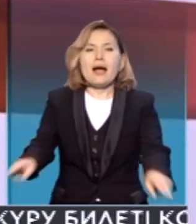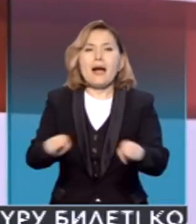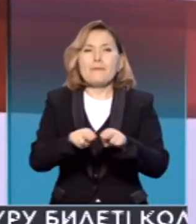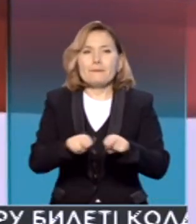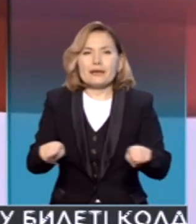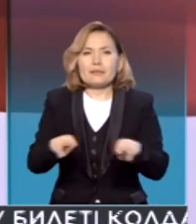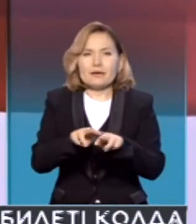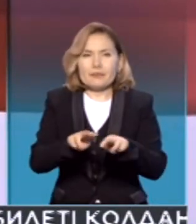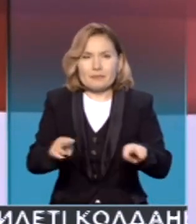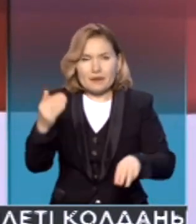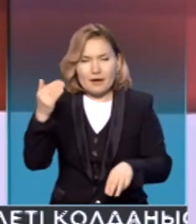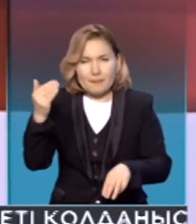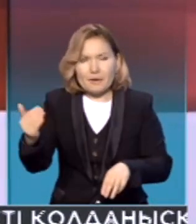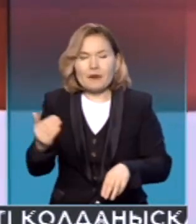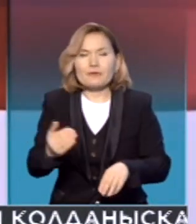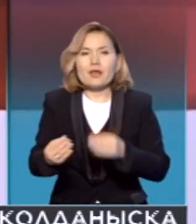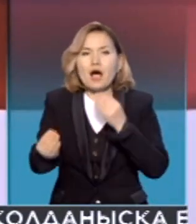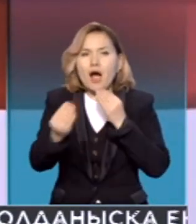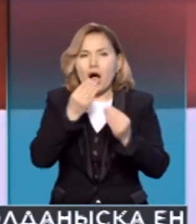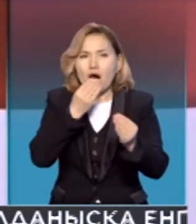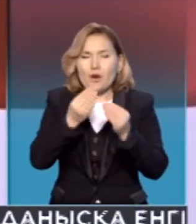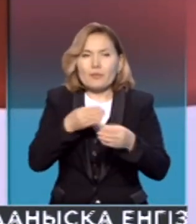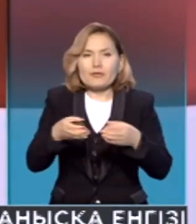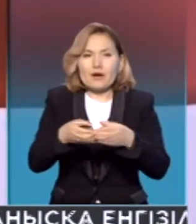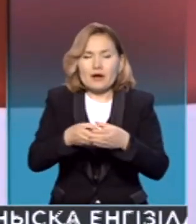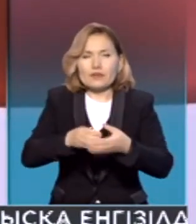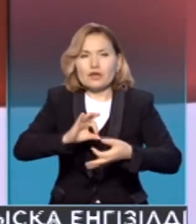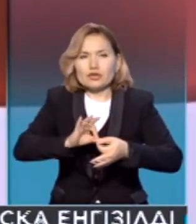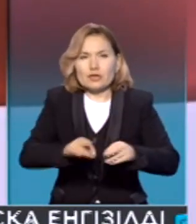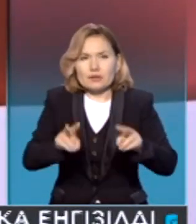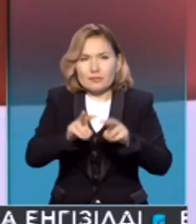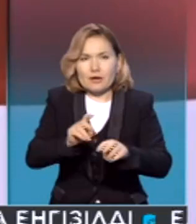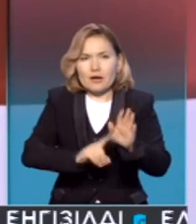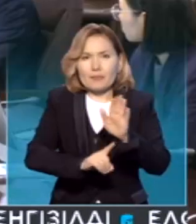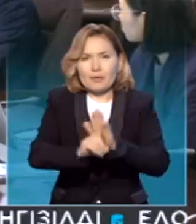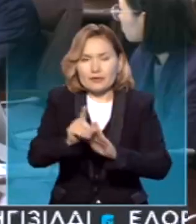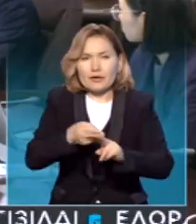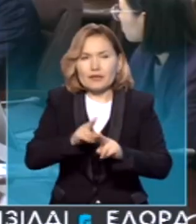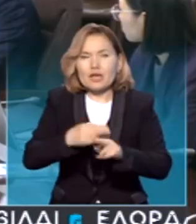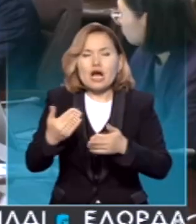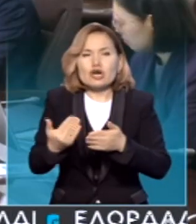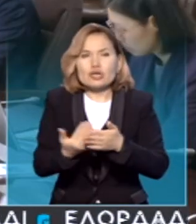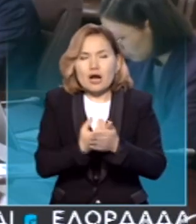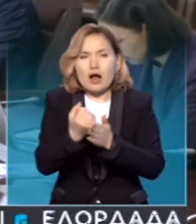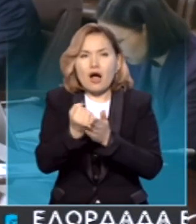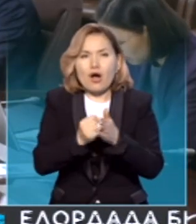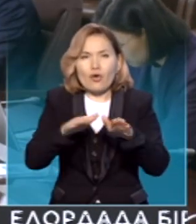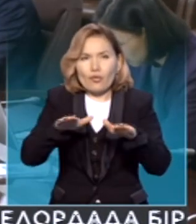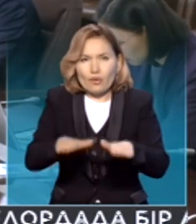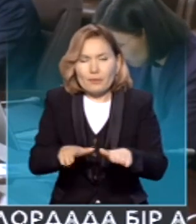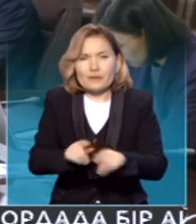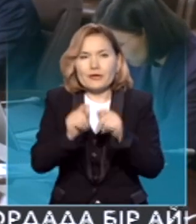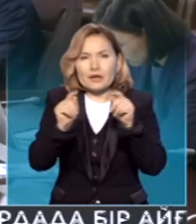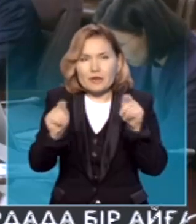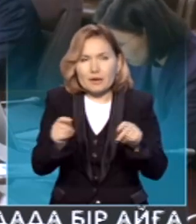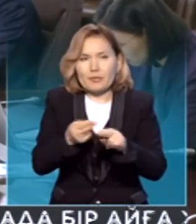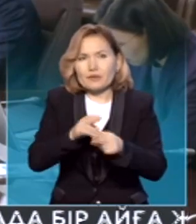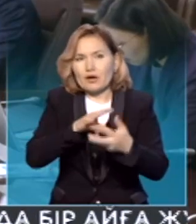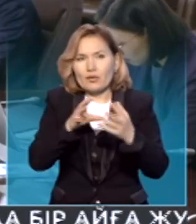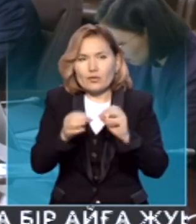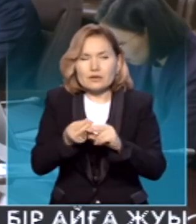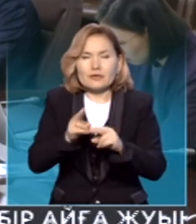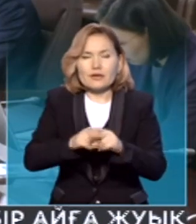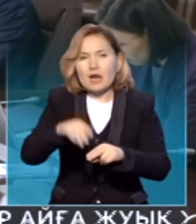Премьер-министр Алихан Смаилов азық-түлік корпорациясы жұмысын қайта құруды тапсырды. Жаңа қоймалар қажет, қолданыстағылардың көбі ескірген